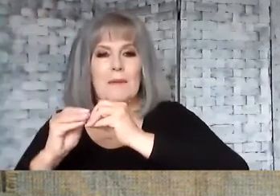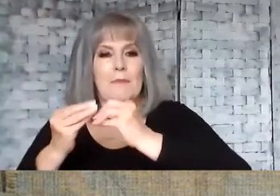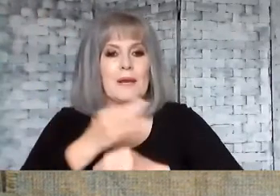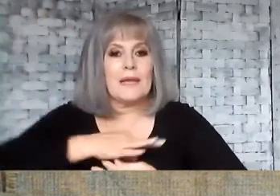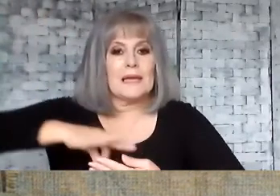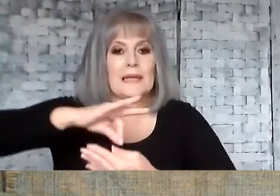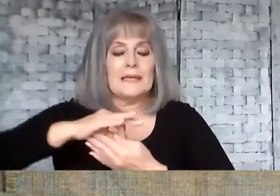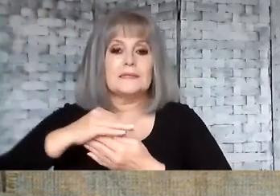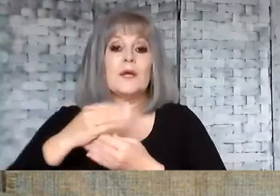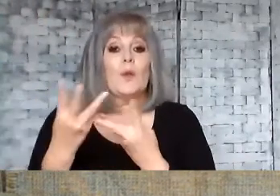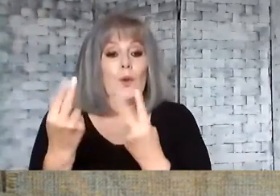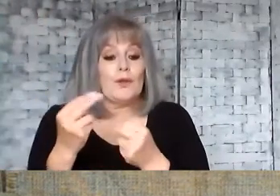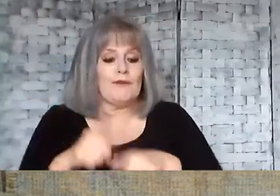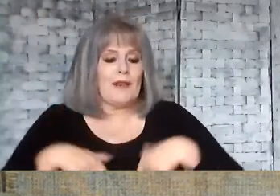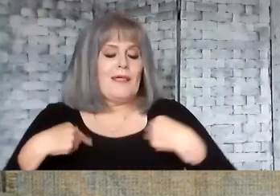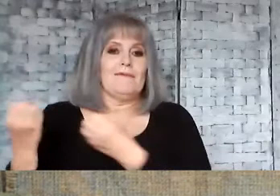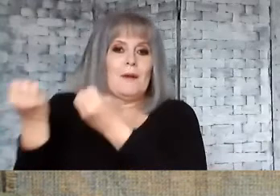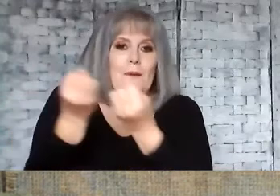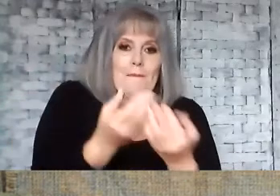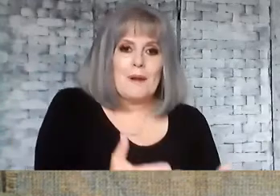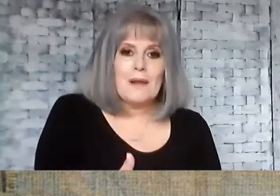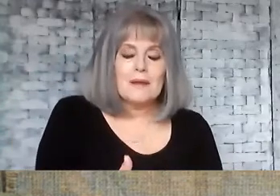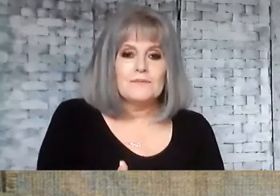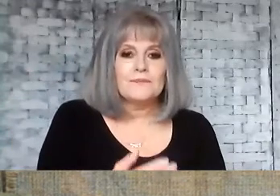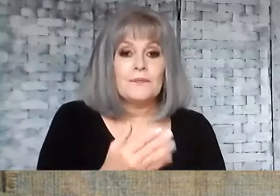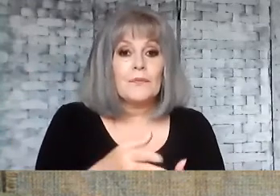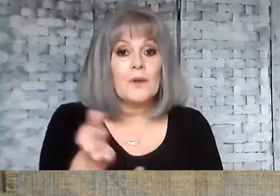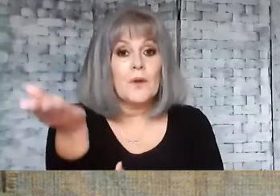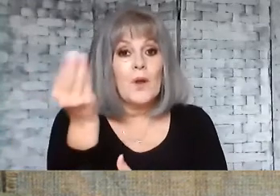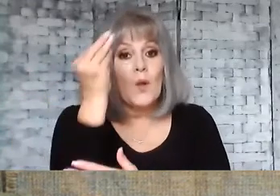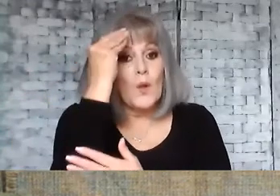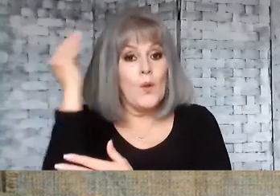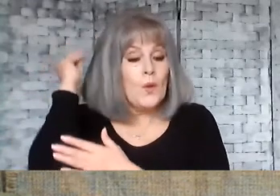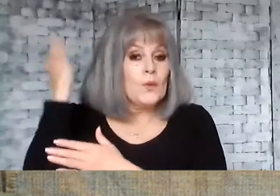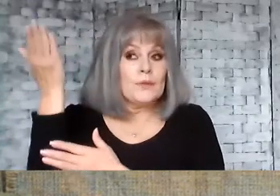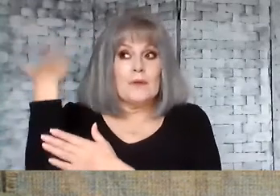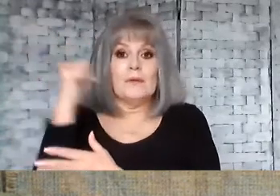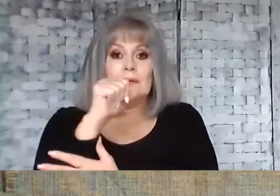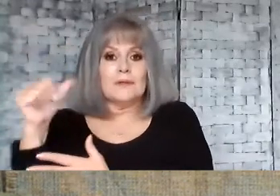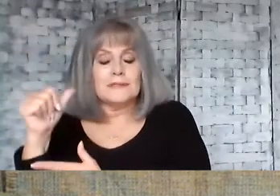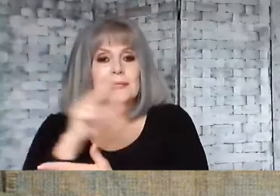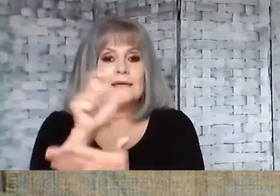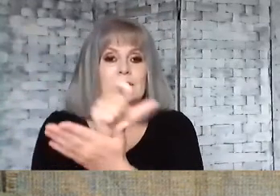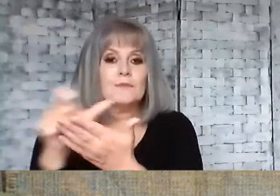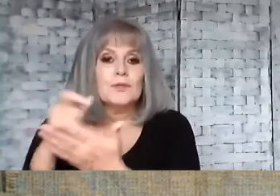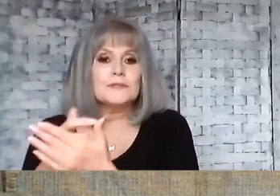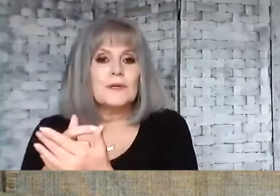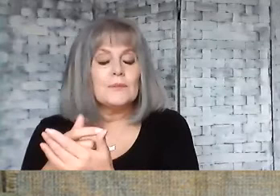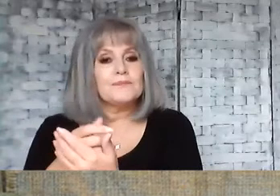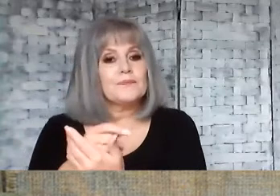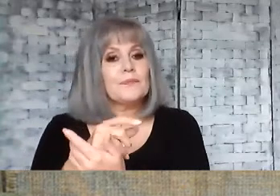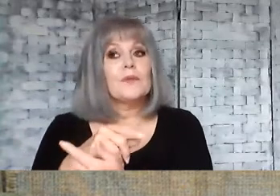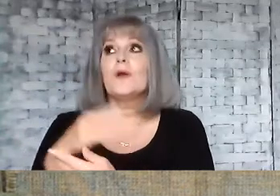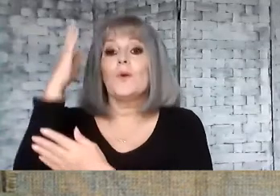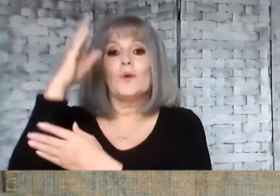door sy Skepper Gees, nieuwe leven gebring. Onthou jy verlede week se boodskap van Petrus? God het beloof door al sy profete,